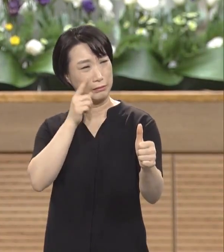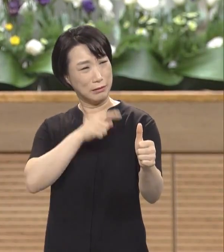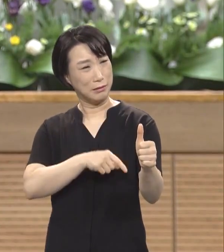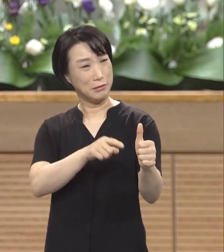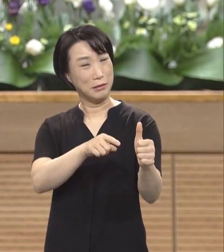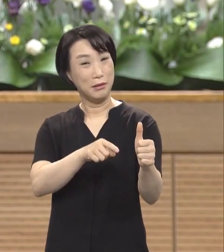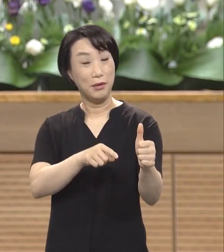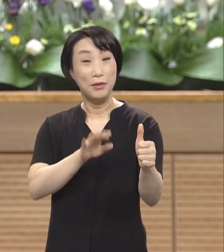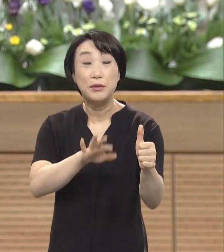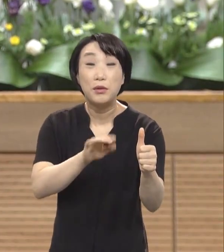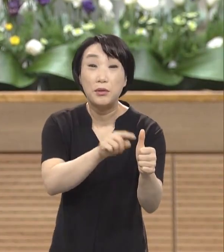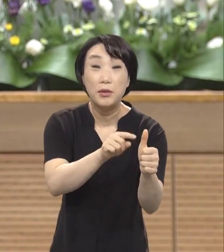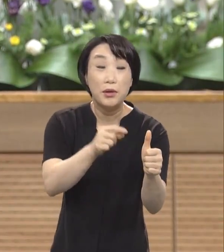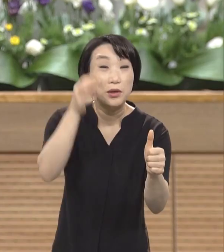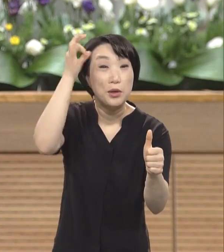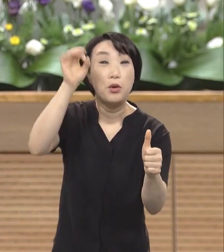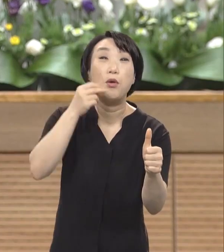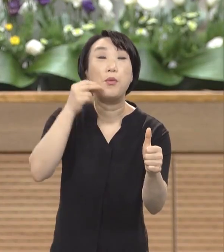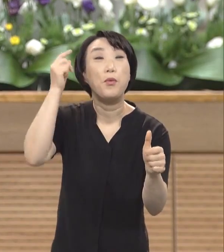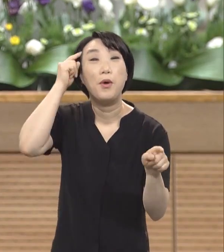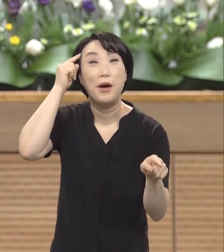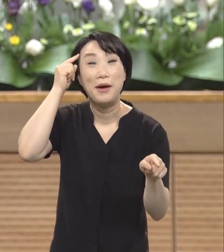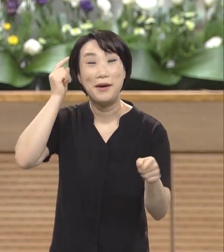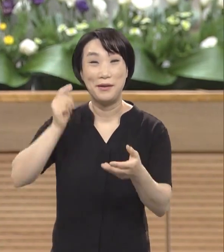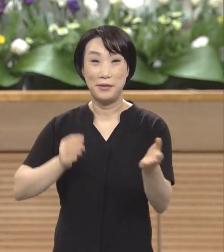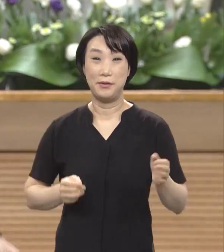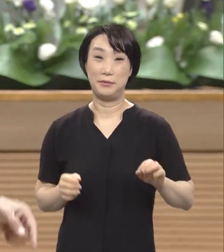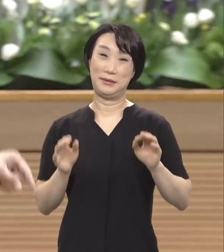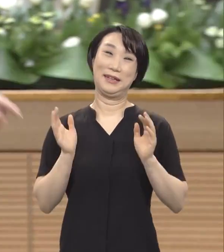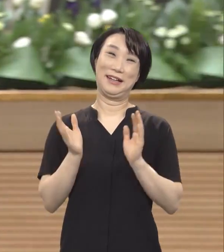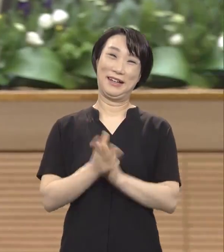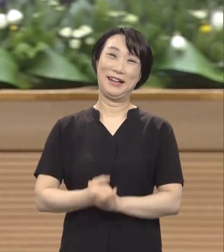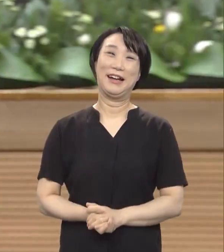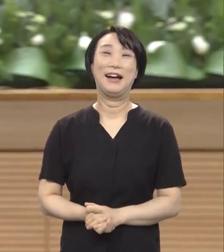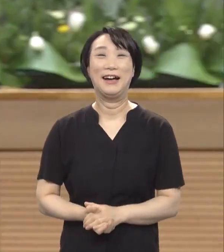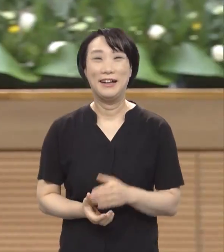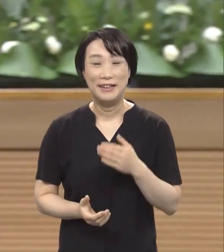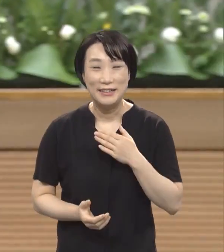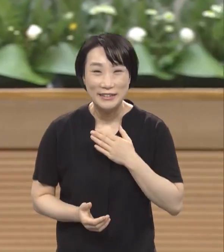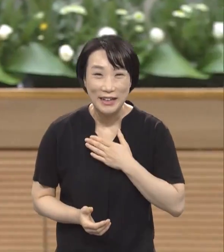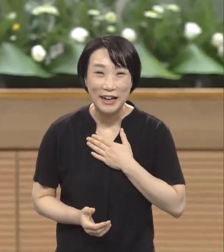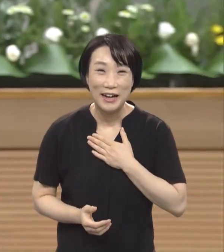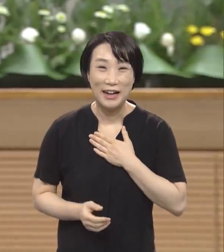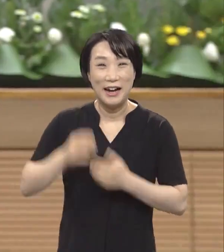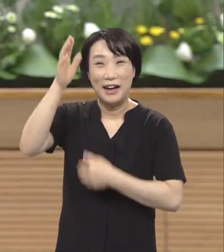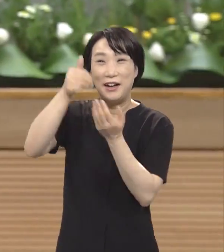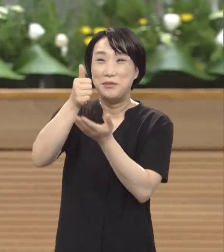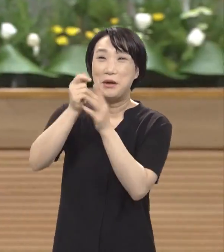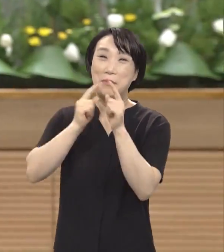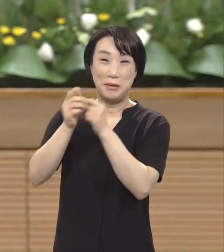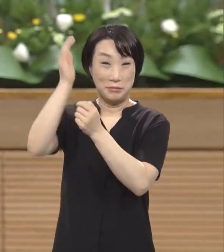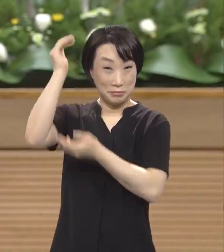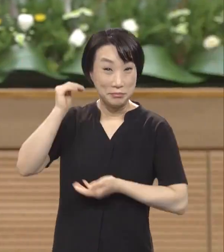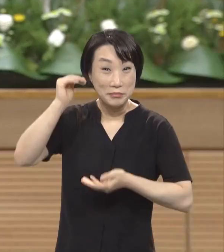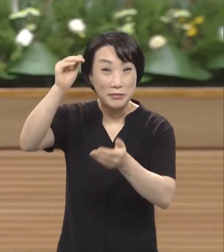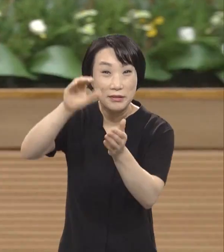왜 인정을 않는가 했더니 내가 하나님 말씀을 전할